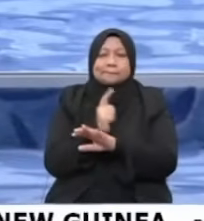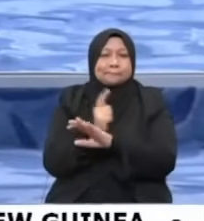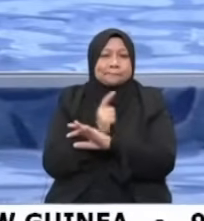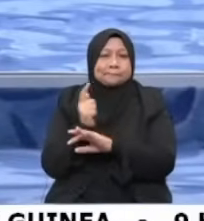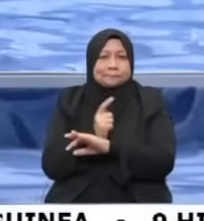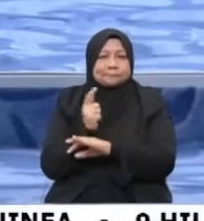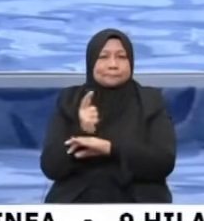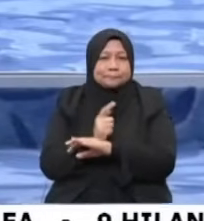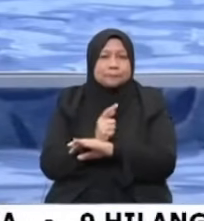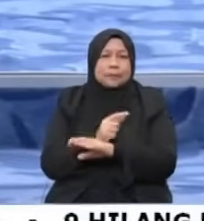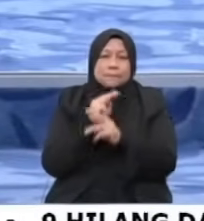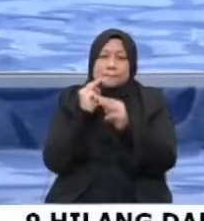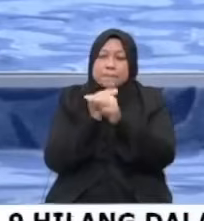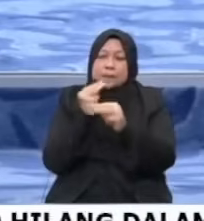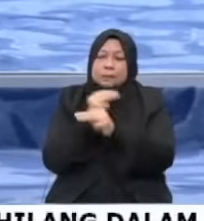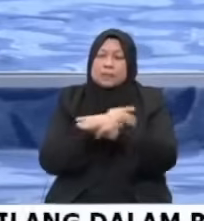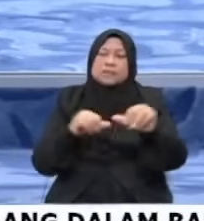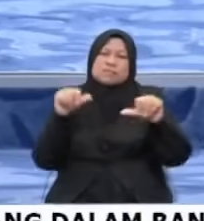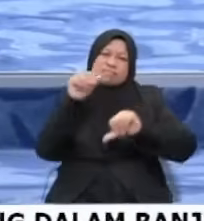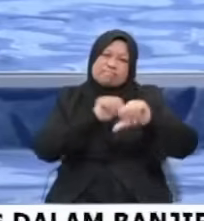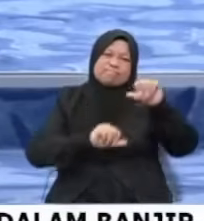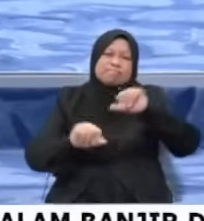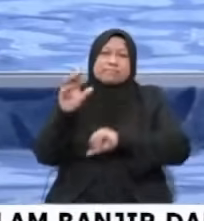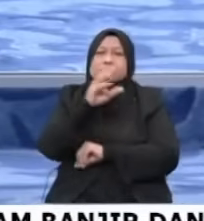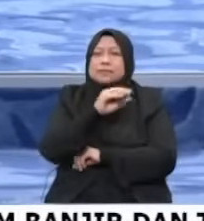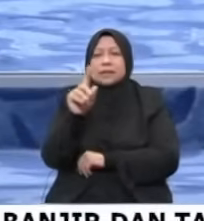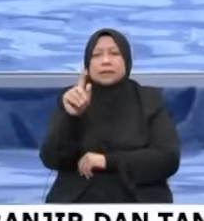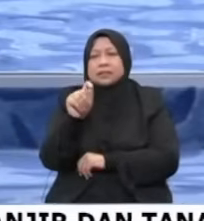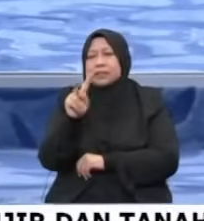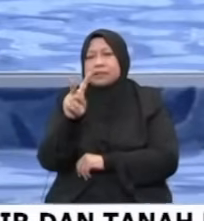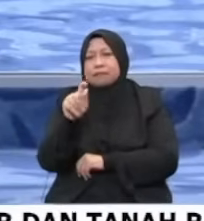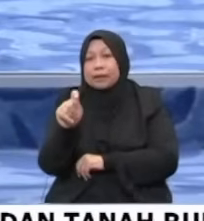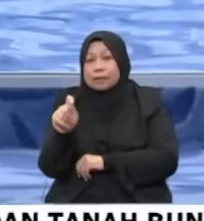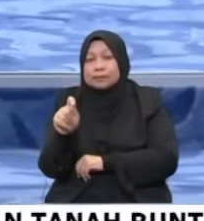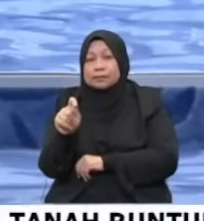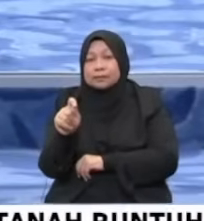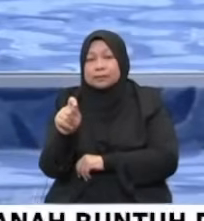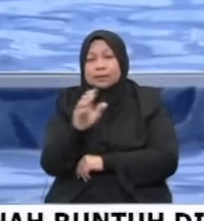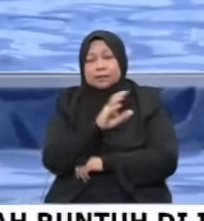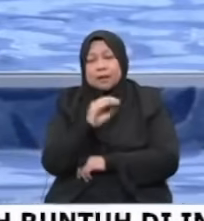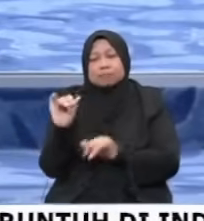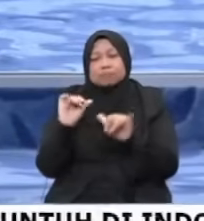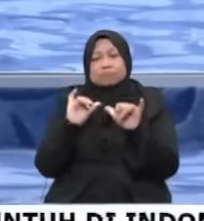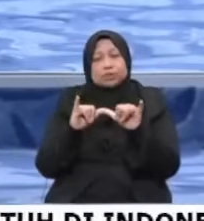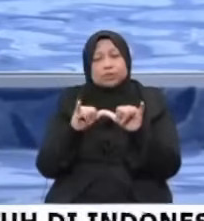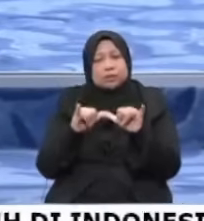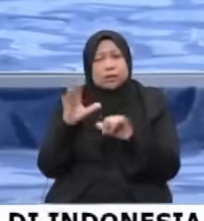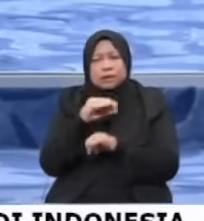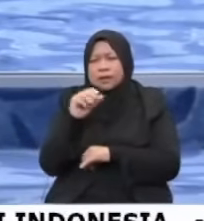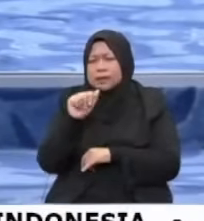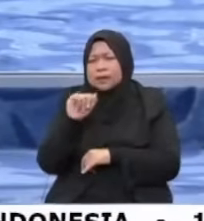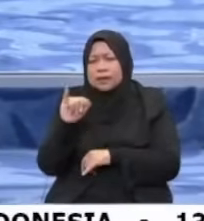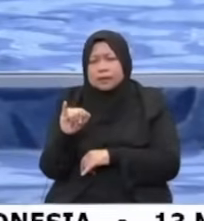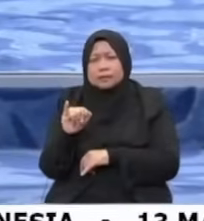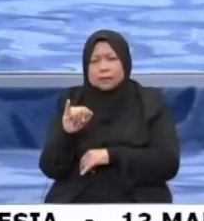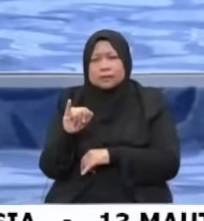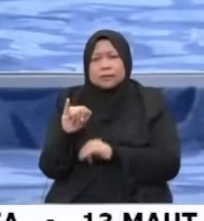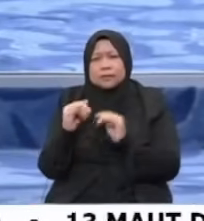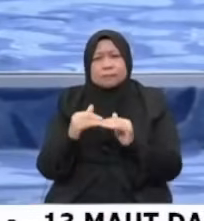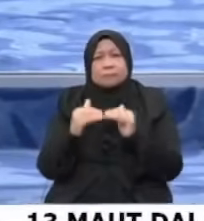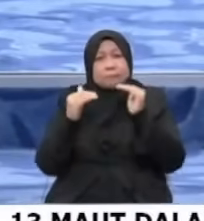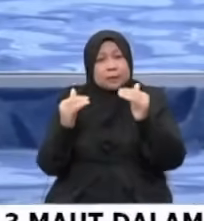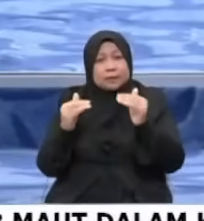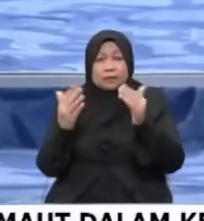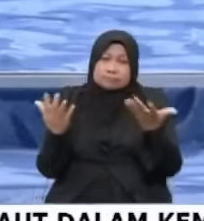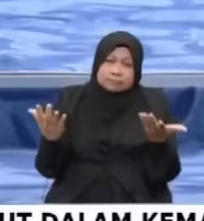latihan maematic sains dan tvet dan kejuruteraan dan Ai di peringkat